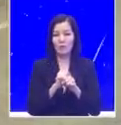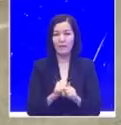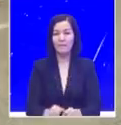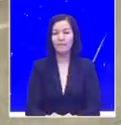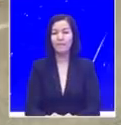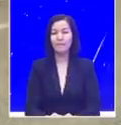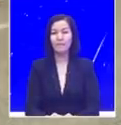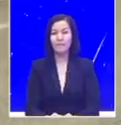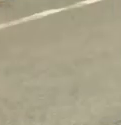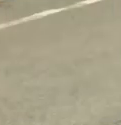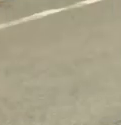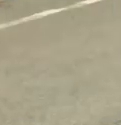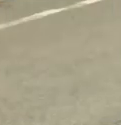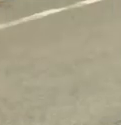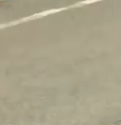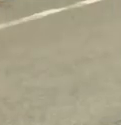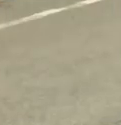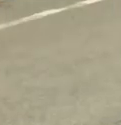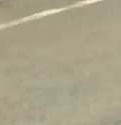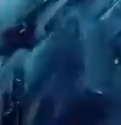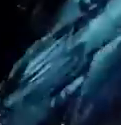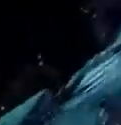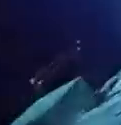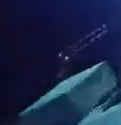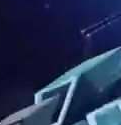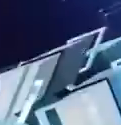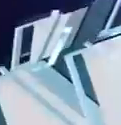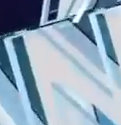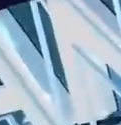Мұхамеджан, Айдос Қалиев, Жетісу арнасы, Қорғас.